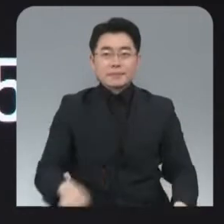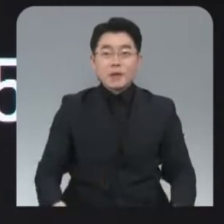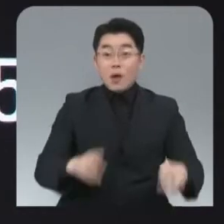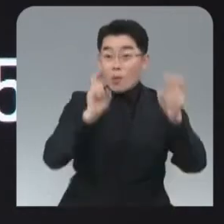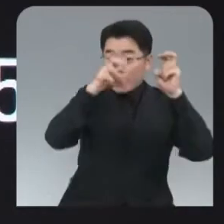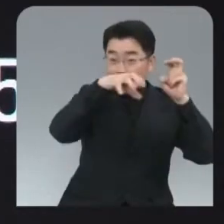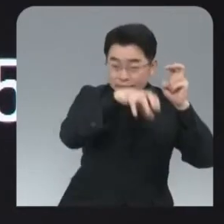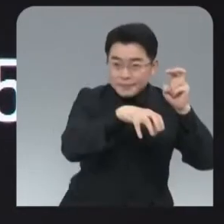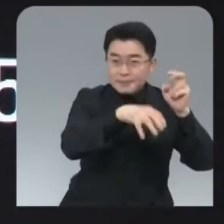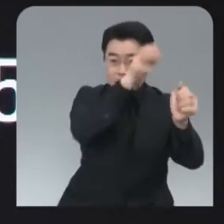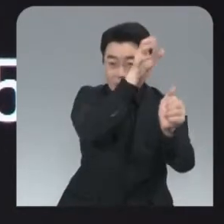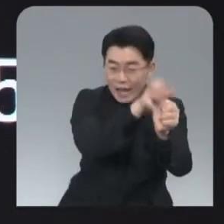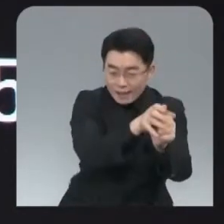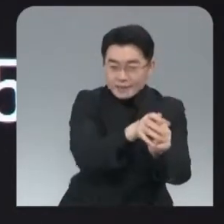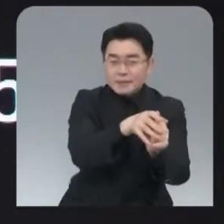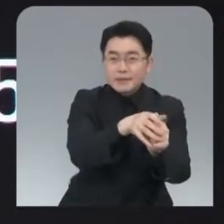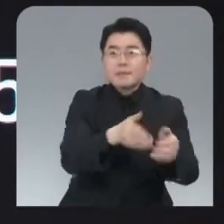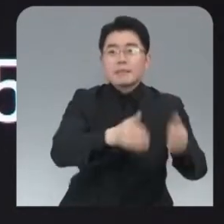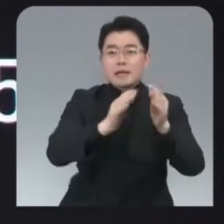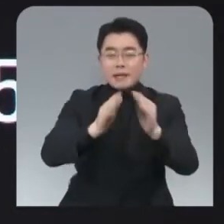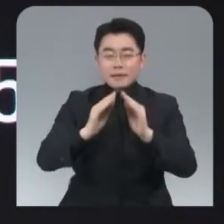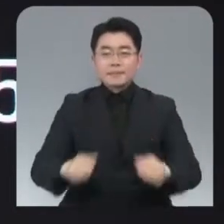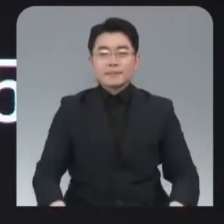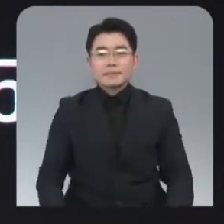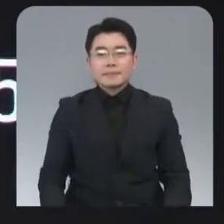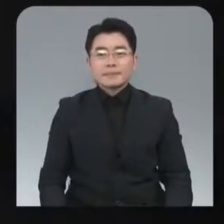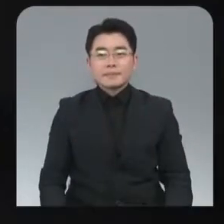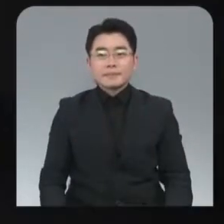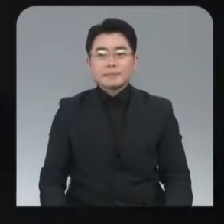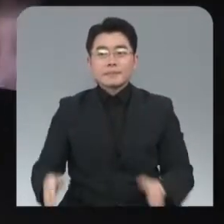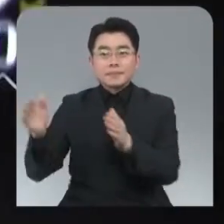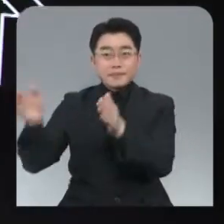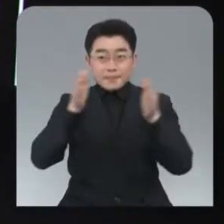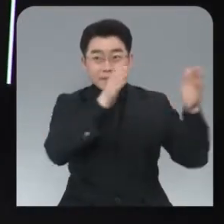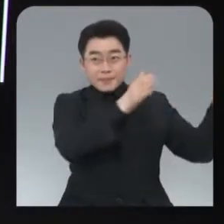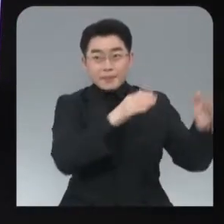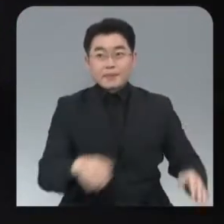민간 사업자를 통해서 공급하겠다는 입장입니다.